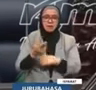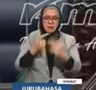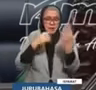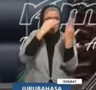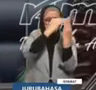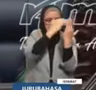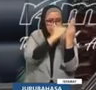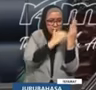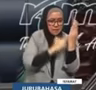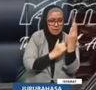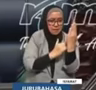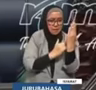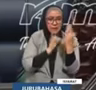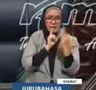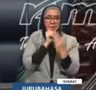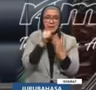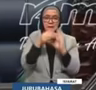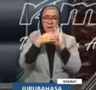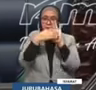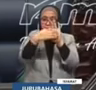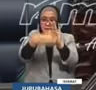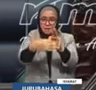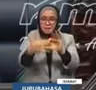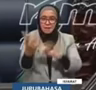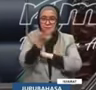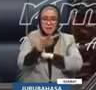ini dapat dilaksanakan